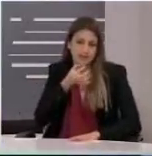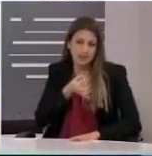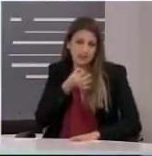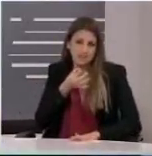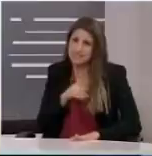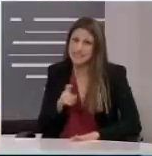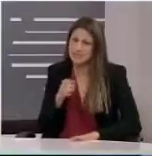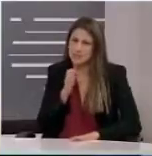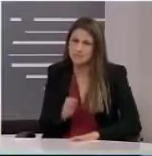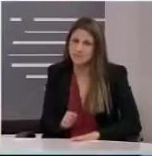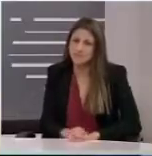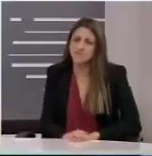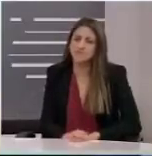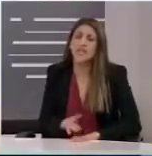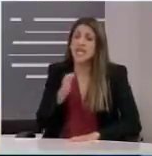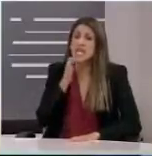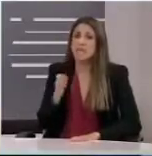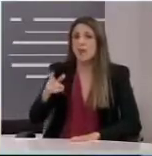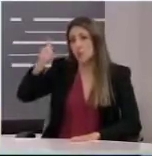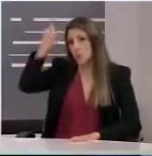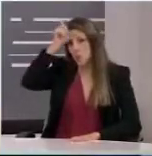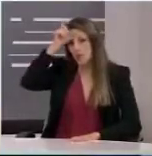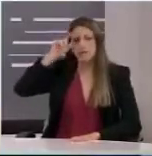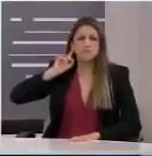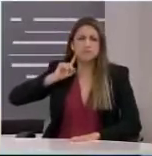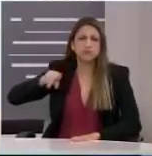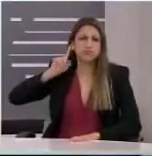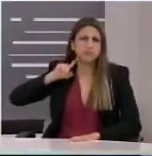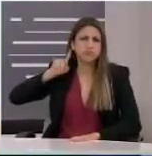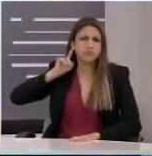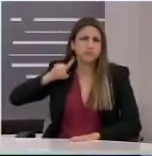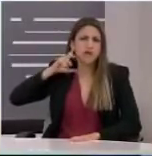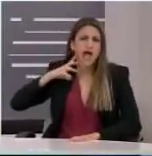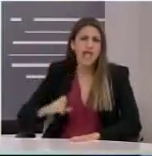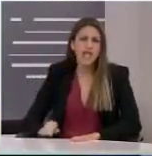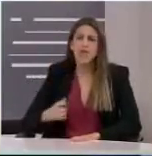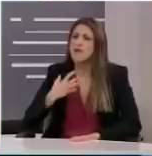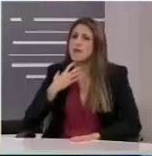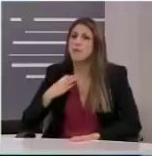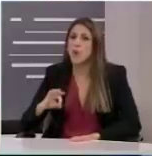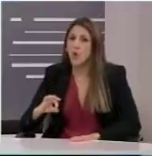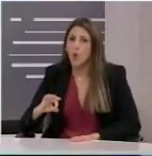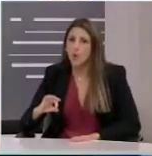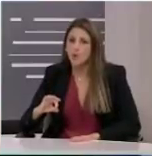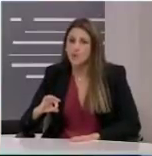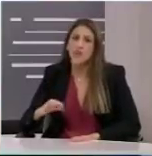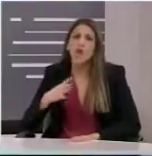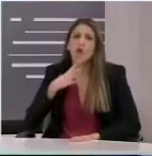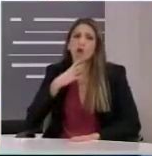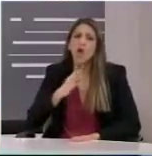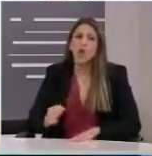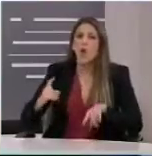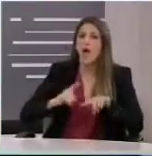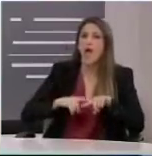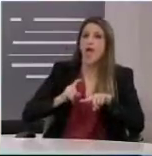τοποθετήθη ότι η τουρκική παραβατικότητα οφείλεται στην προκλητικότητα